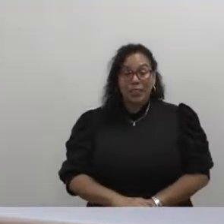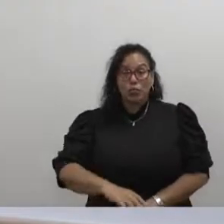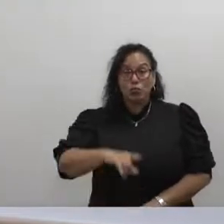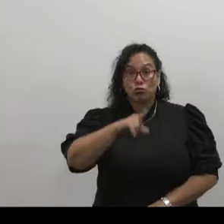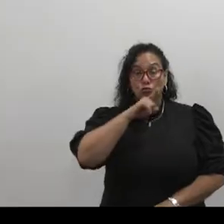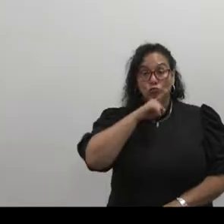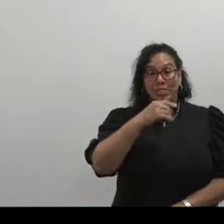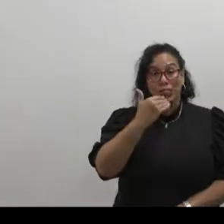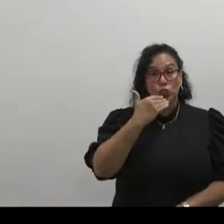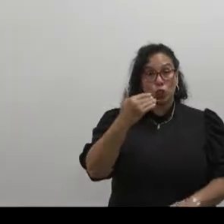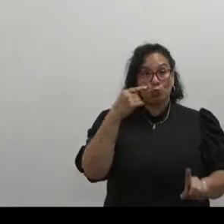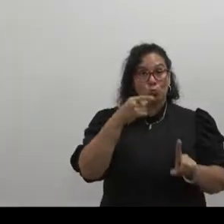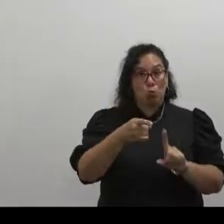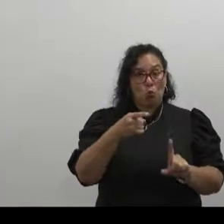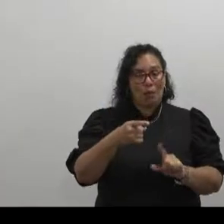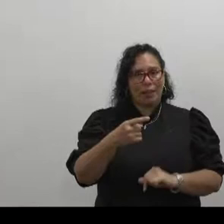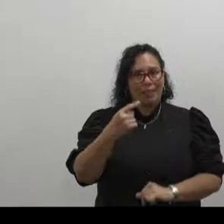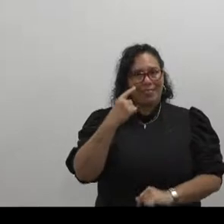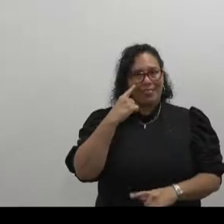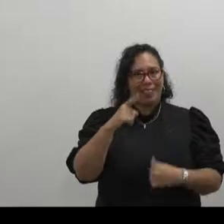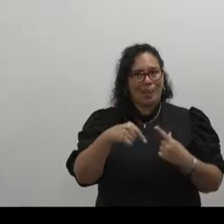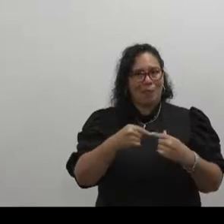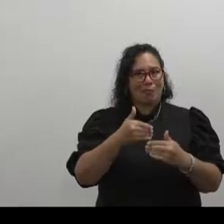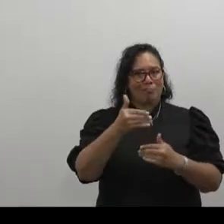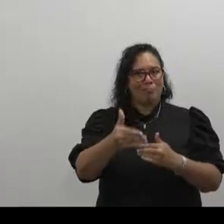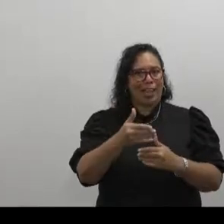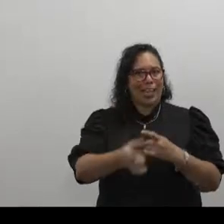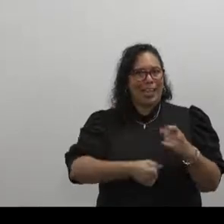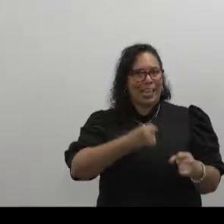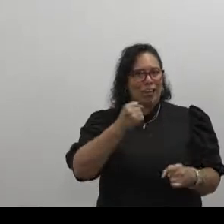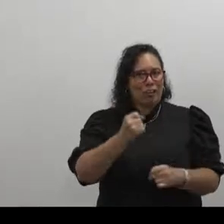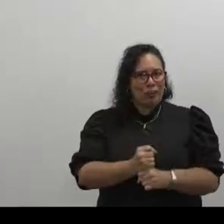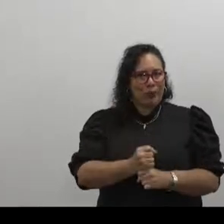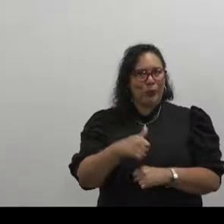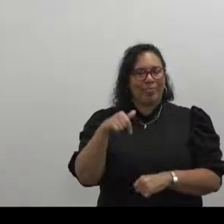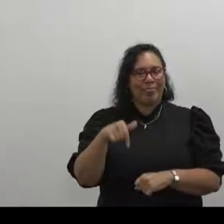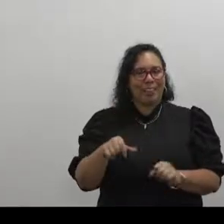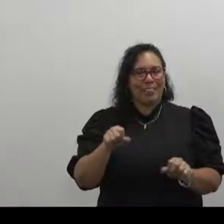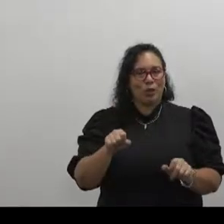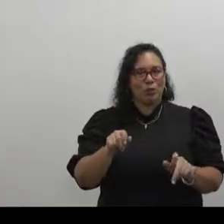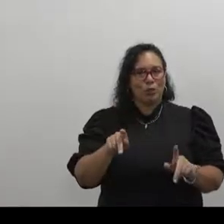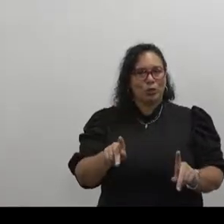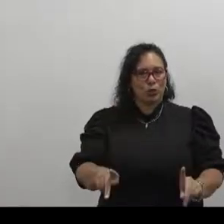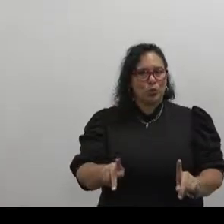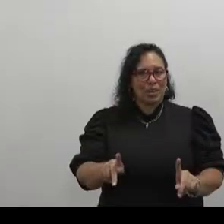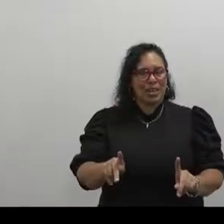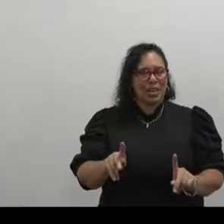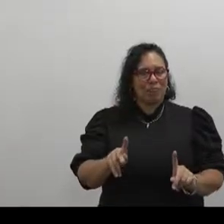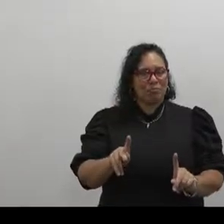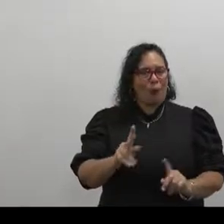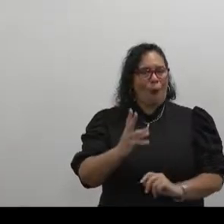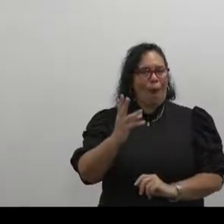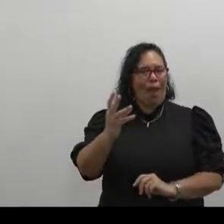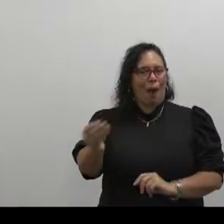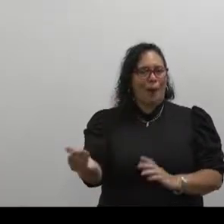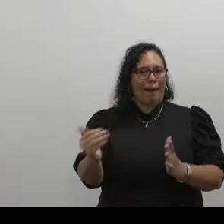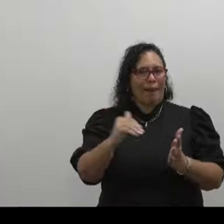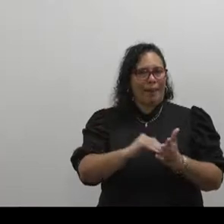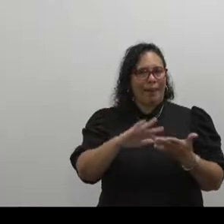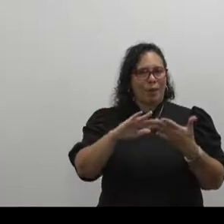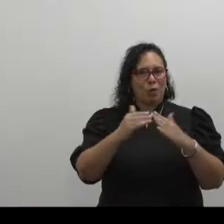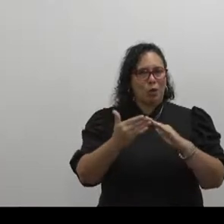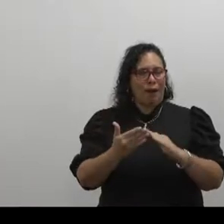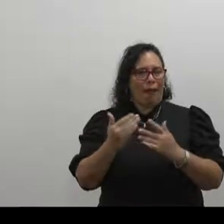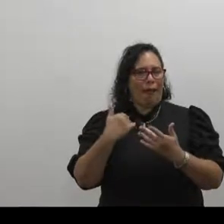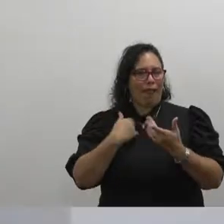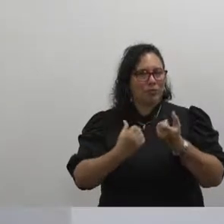chậm đánh lõn hát đến lúc áo rô bàn lực bằng hai nợ bị đại dương prang prang bàn to tới mốc cứ thà dương nâng prang prang bàn tẹ